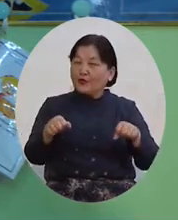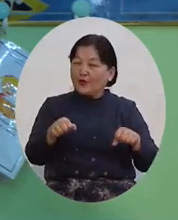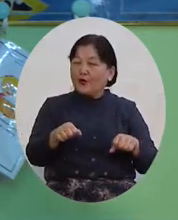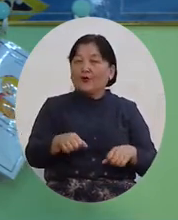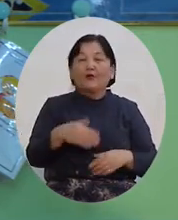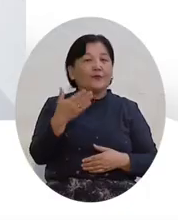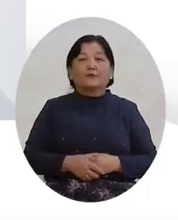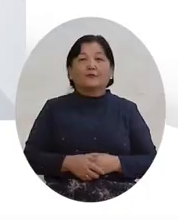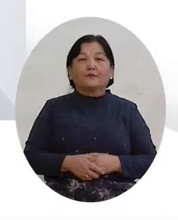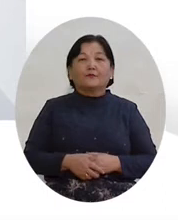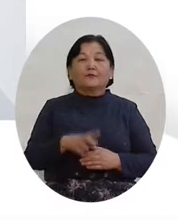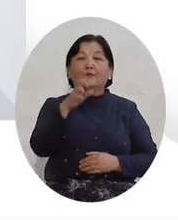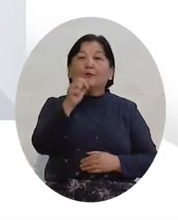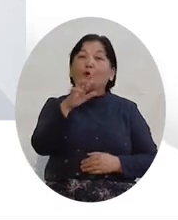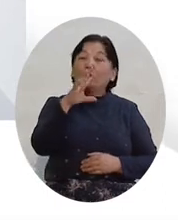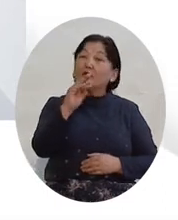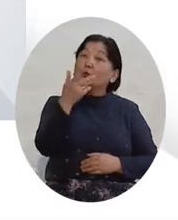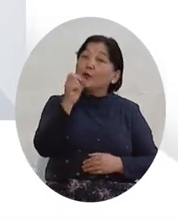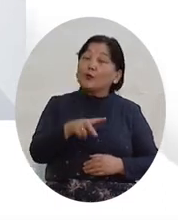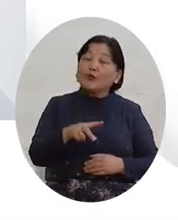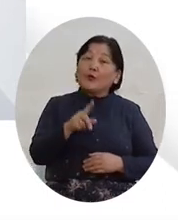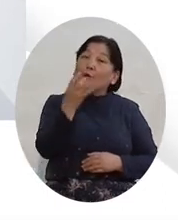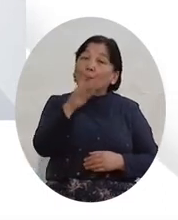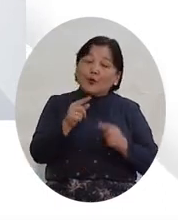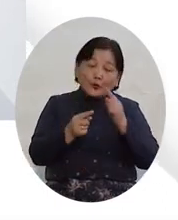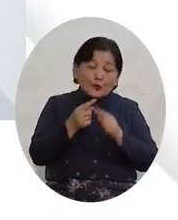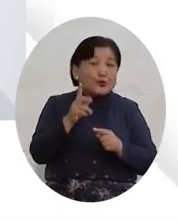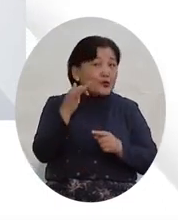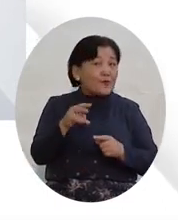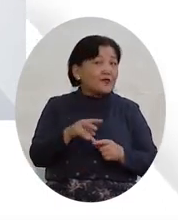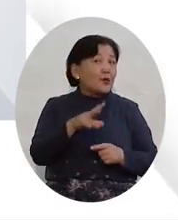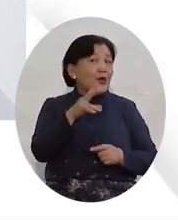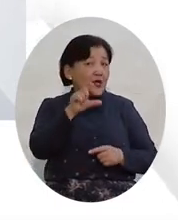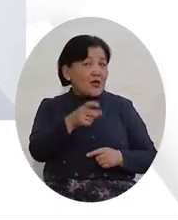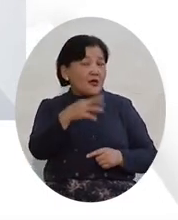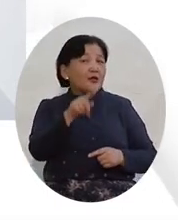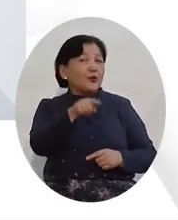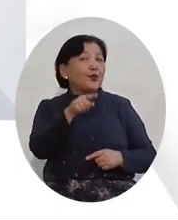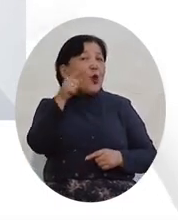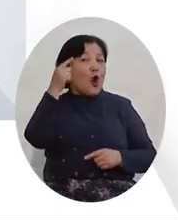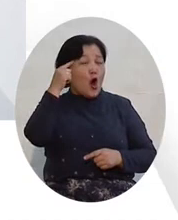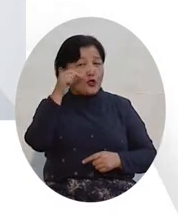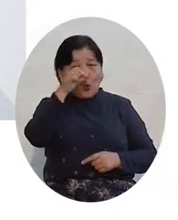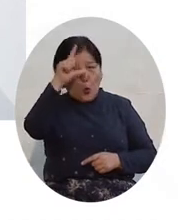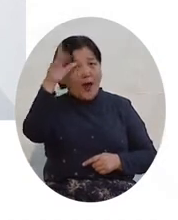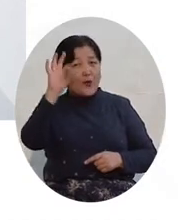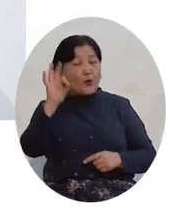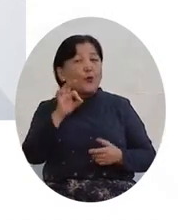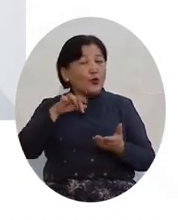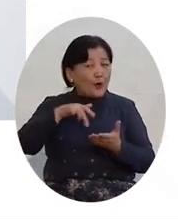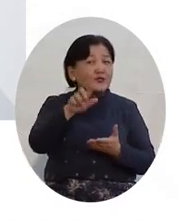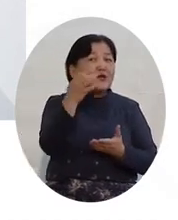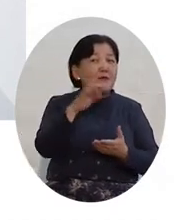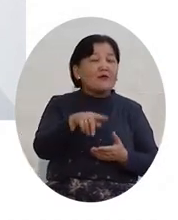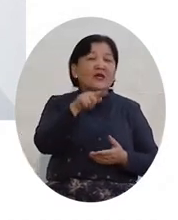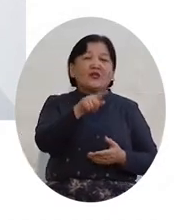шүү. Буин нүглийн үл өчүүхэнч байсан бид түүнийг ойлгон ухаарахгүй явсаар байвал тэрхүү